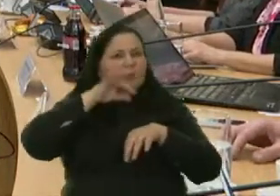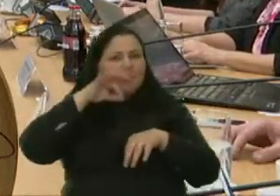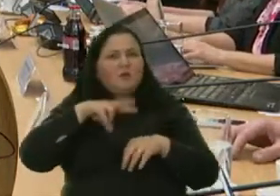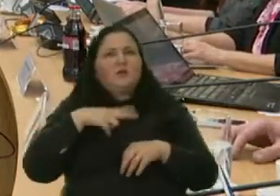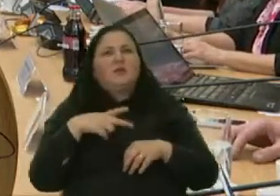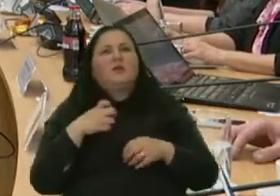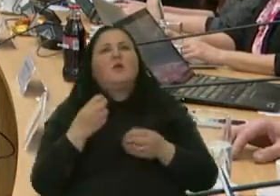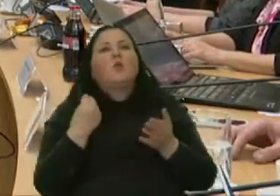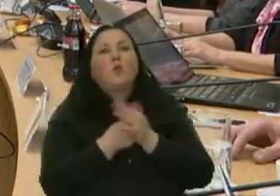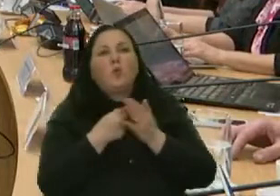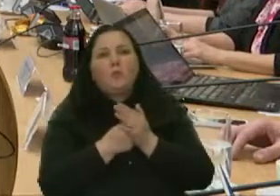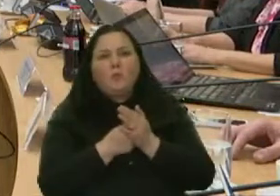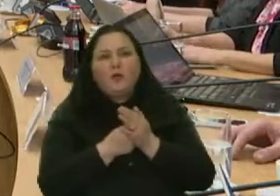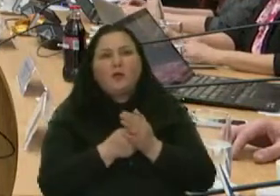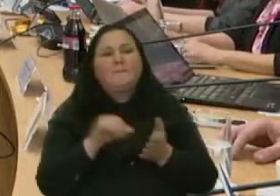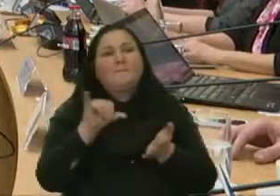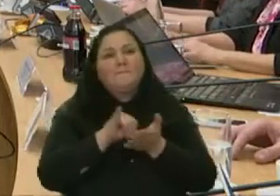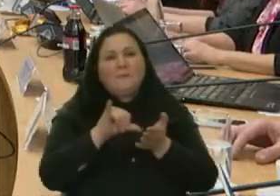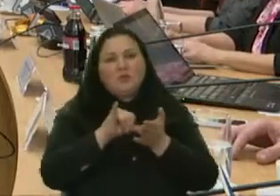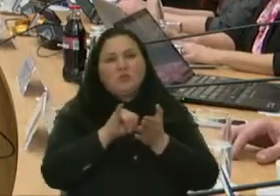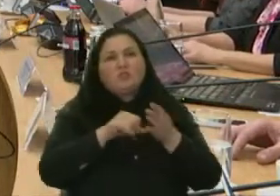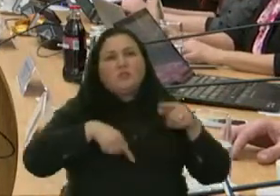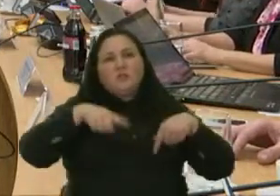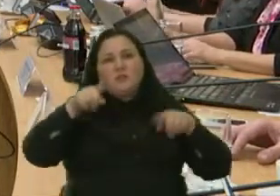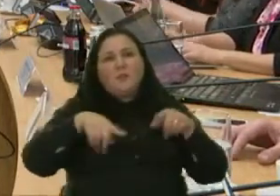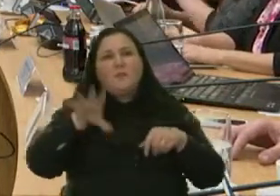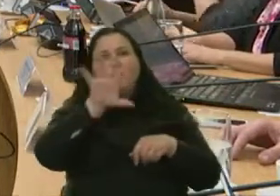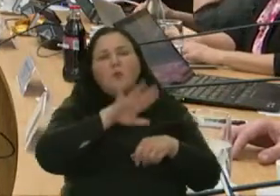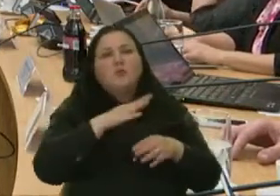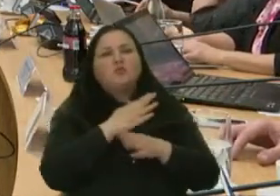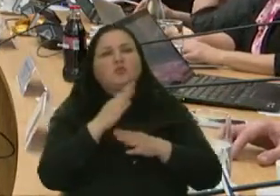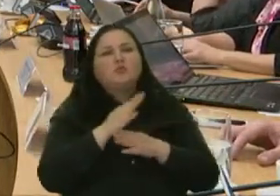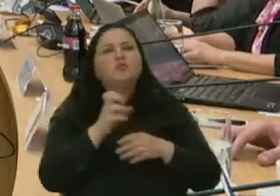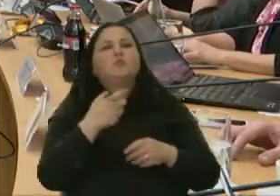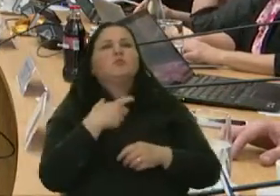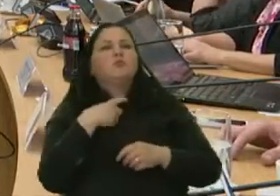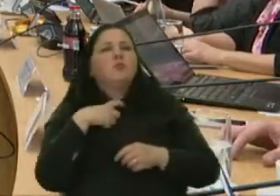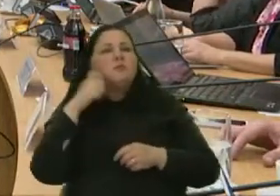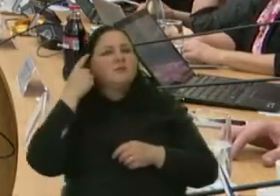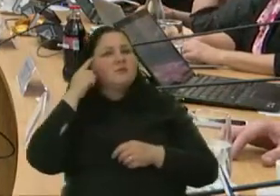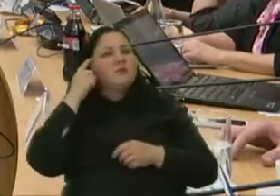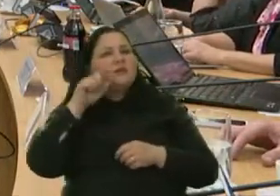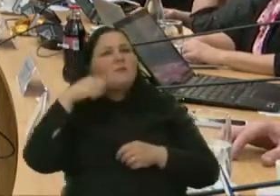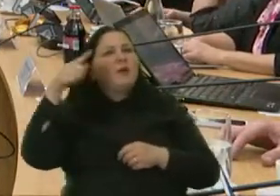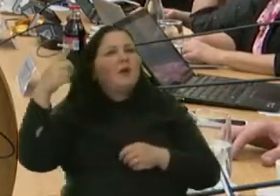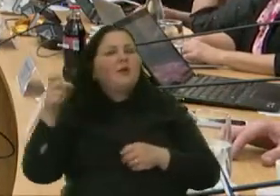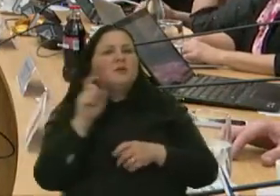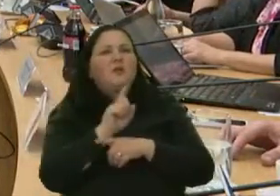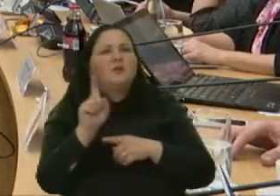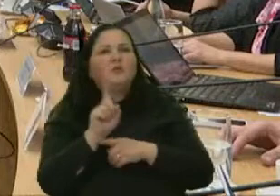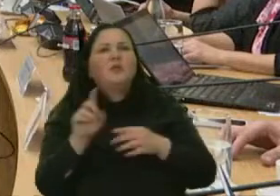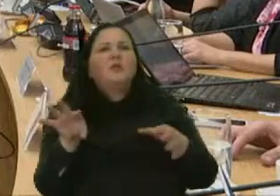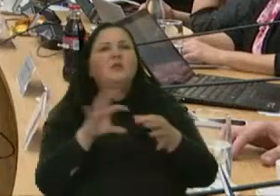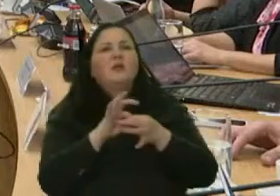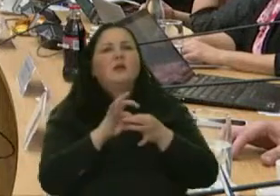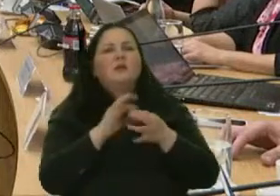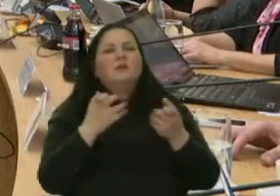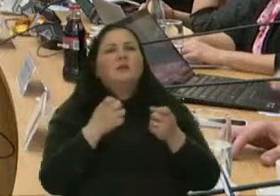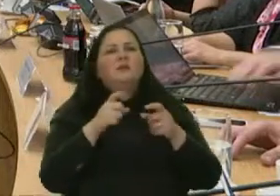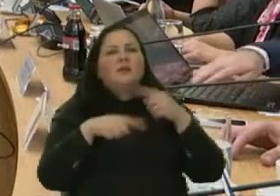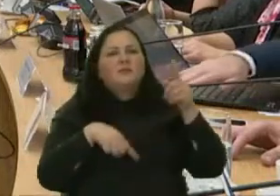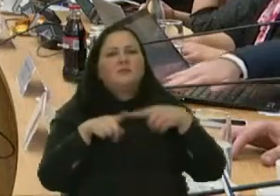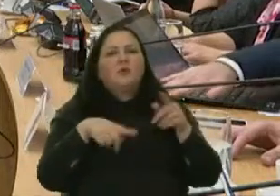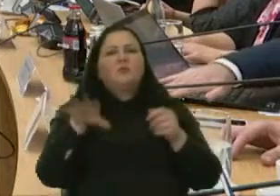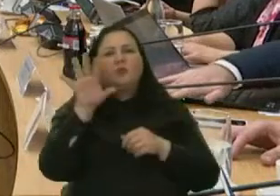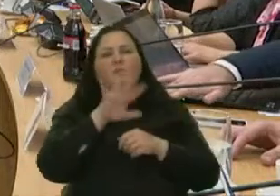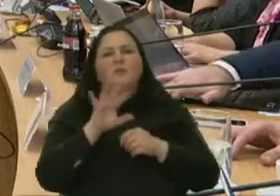achiziționăm mijloace de transport publice suplimentare și atunci sigur că putem să gândim alte alte chestiuni în legate de transportul public bun